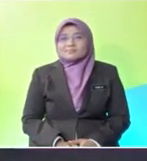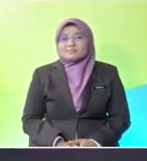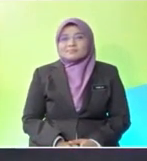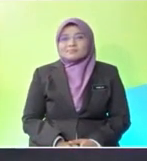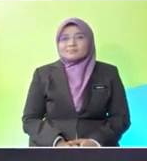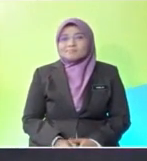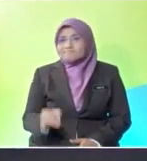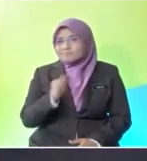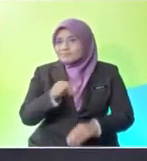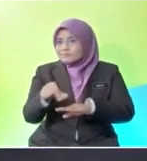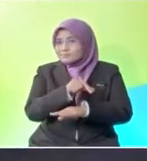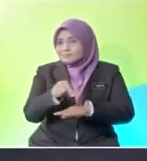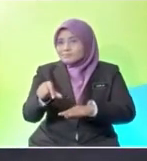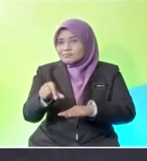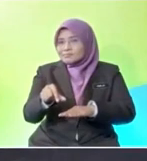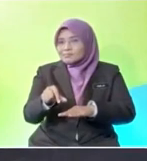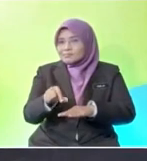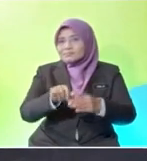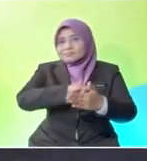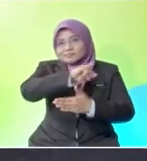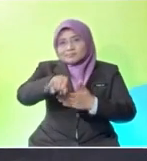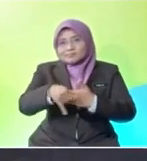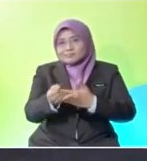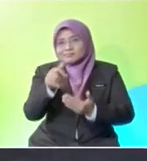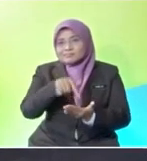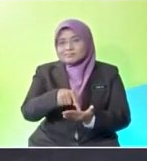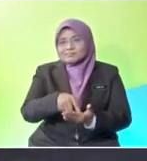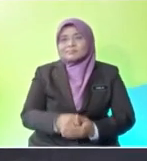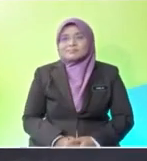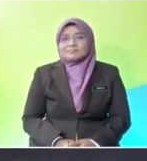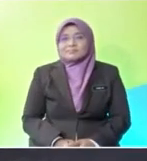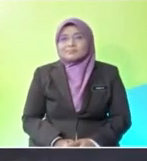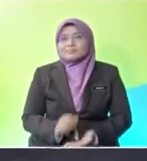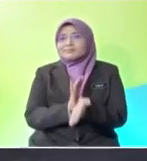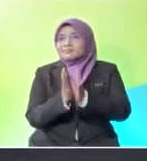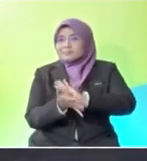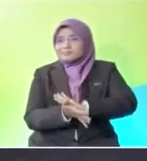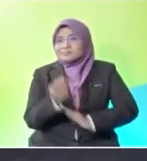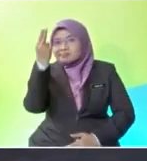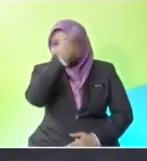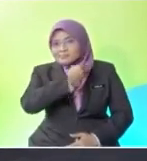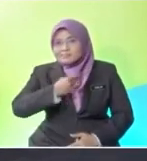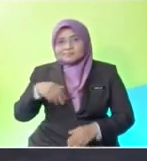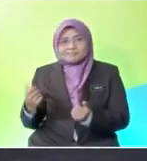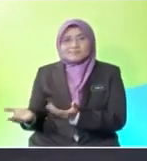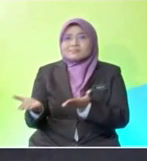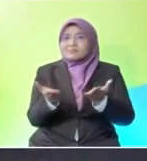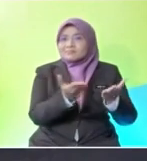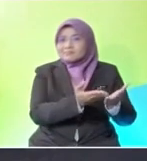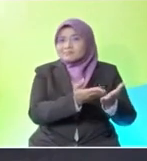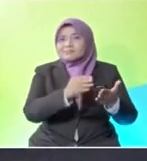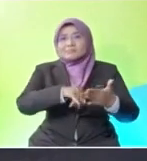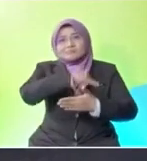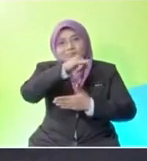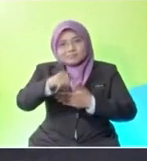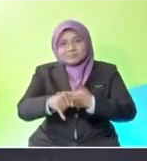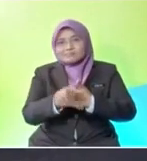aplikasi ilmu tuh sangat penting betul tanya Hanif Oke jadi Hanif sudah bawa Project honey ini